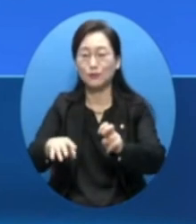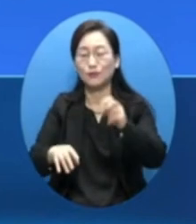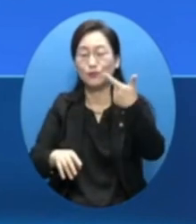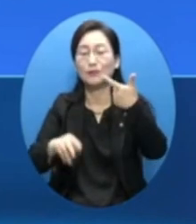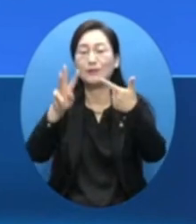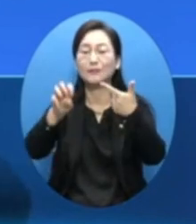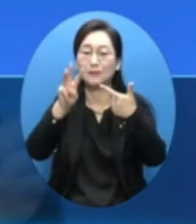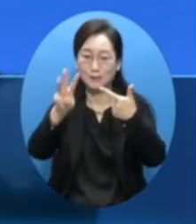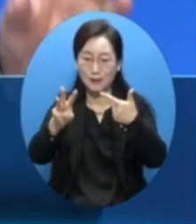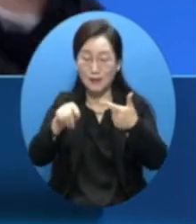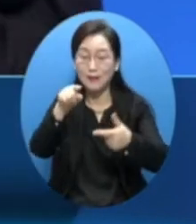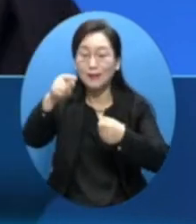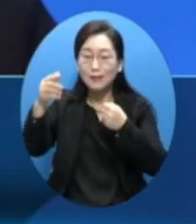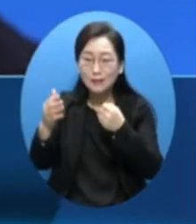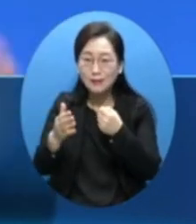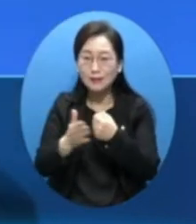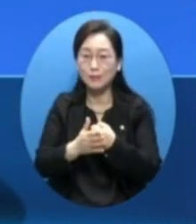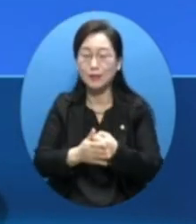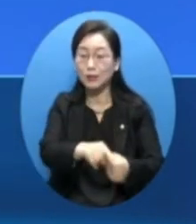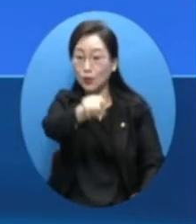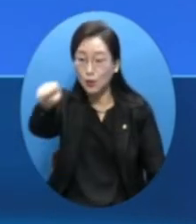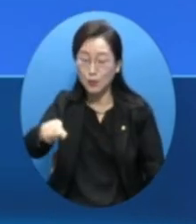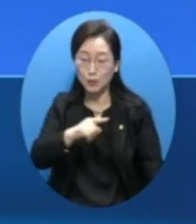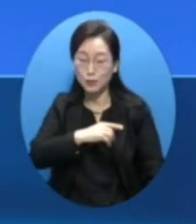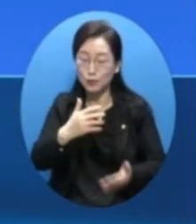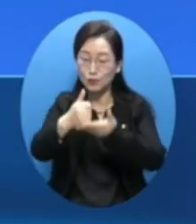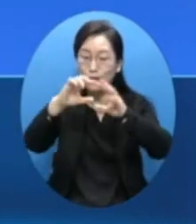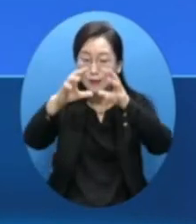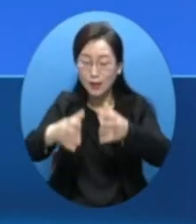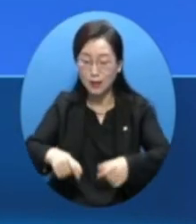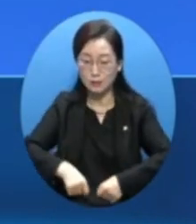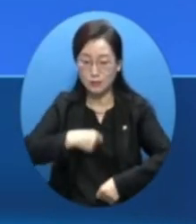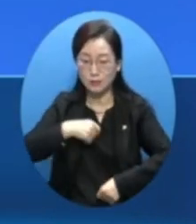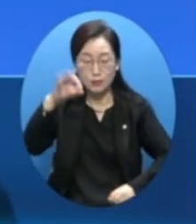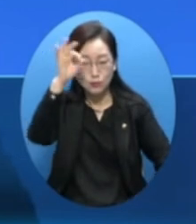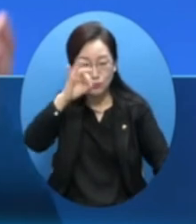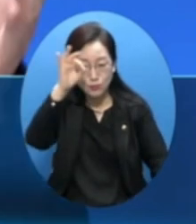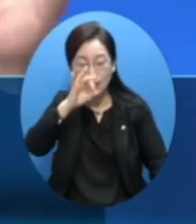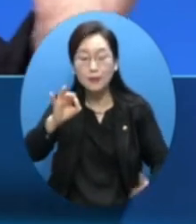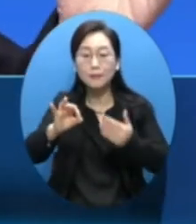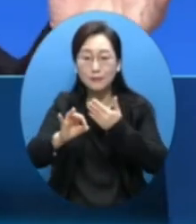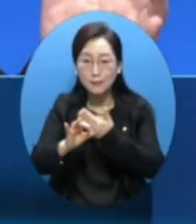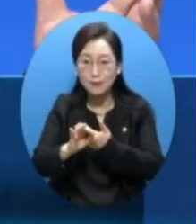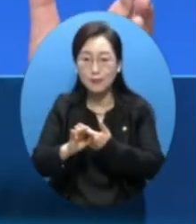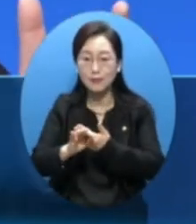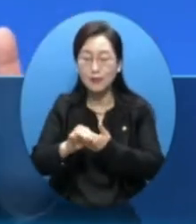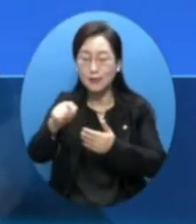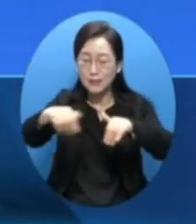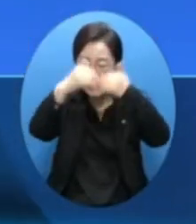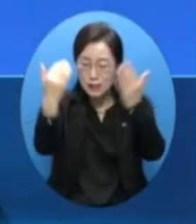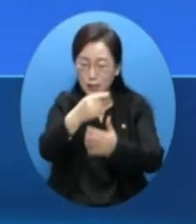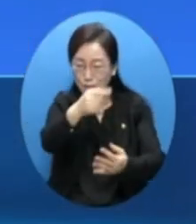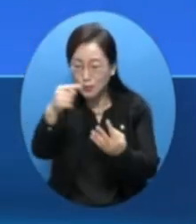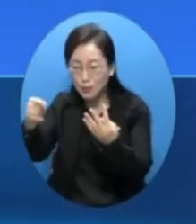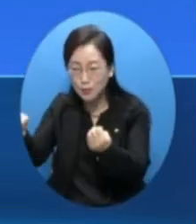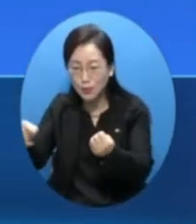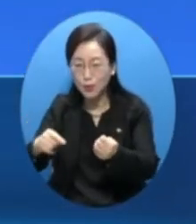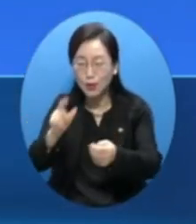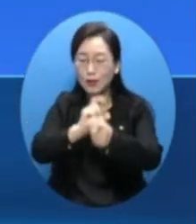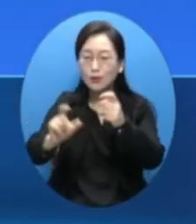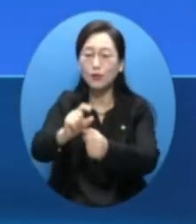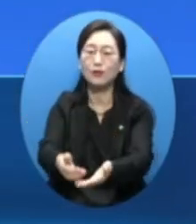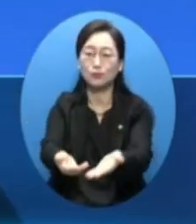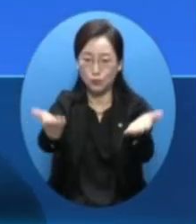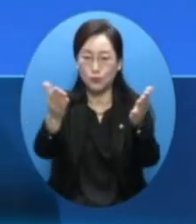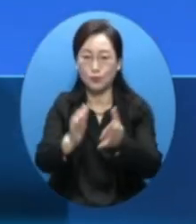3절에 그런즉 너희는 먼저 그의 나라와 그의 의를 구하라 그리하면이 모든 것을 너희에게